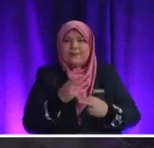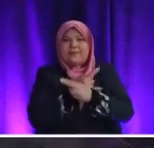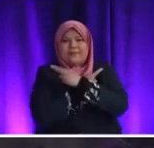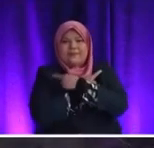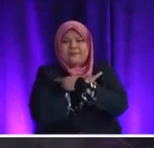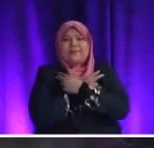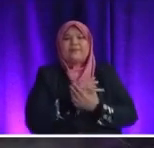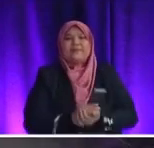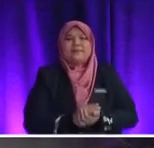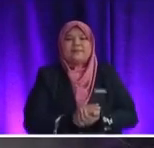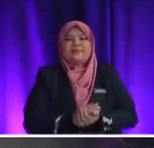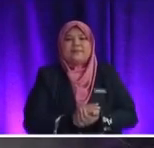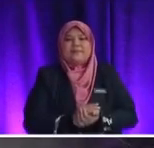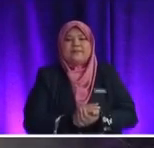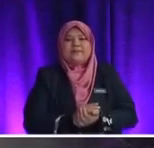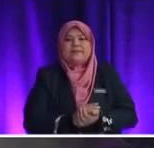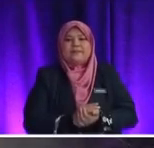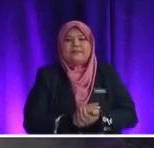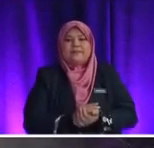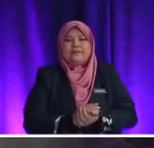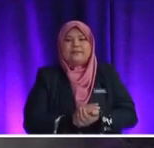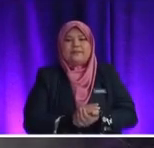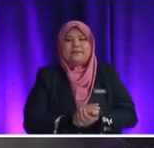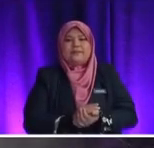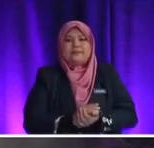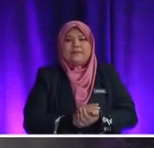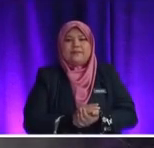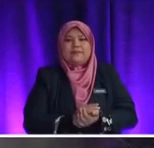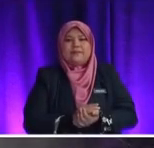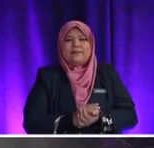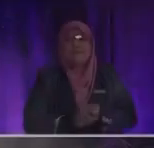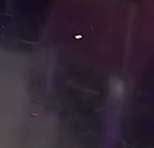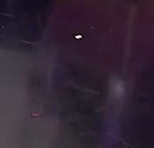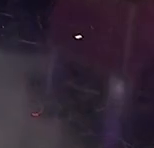seketika kembali Islam Menengah Atas di